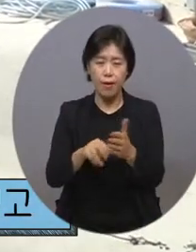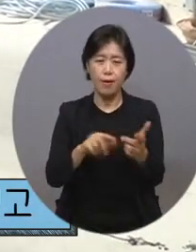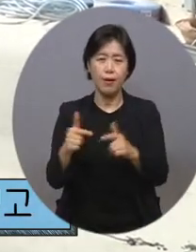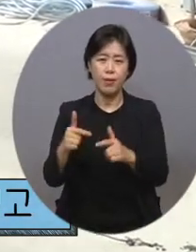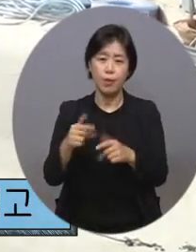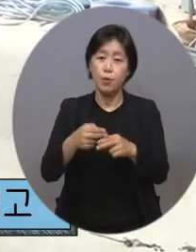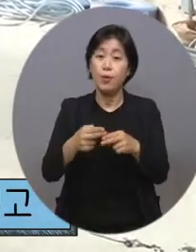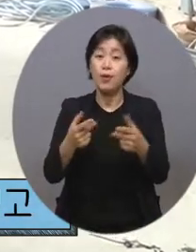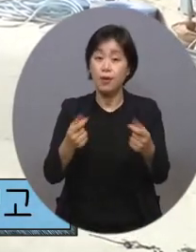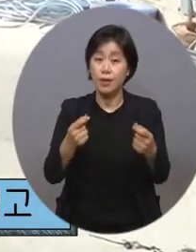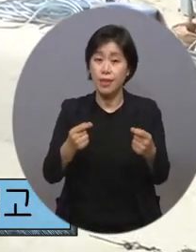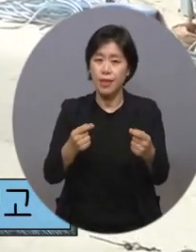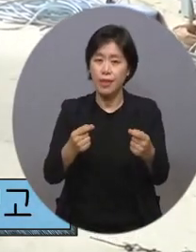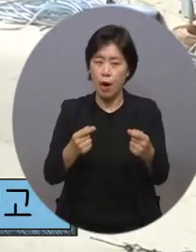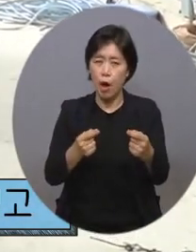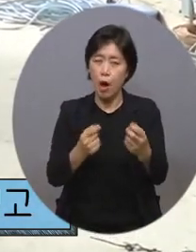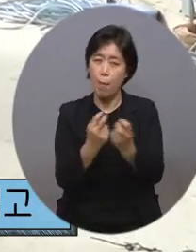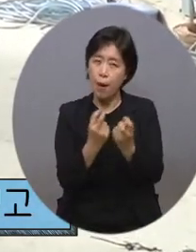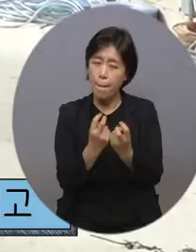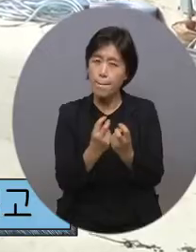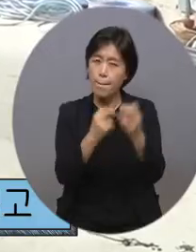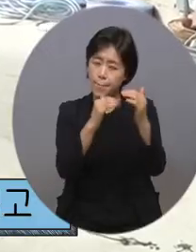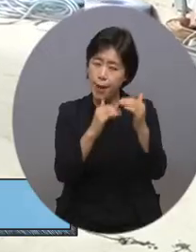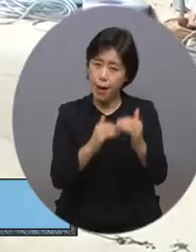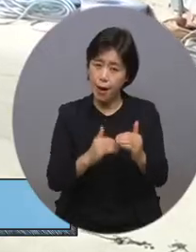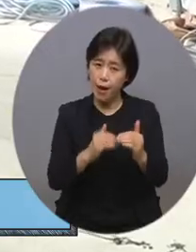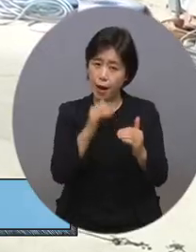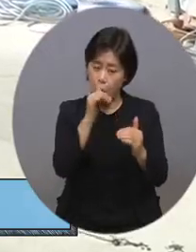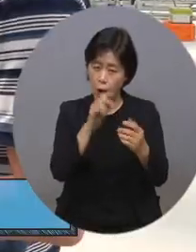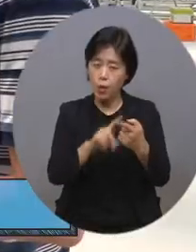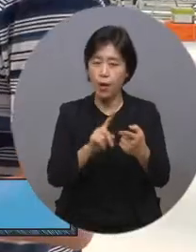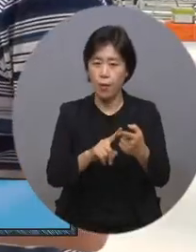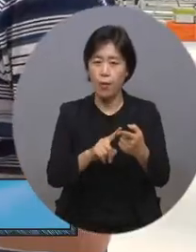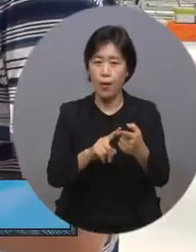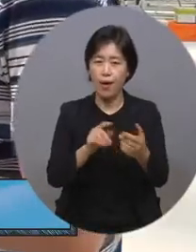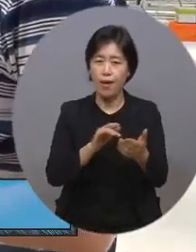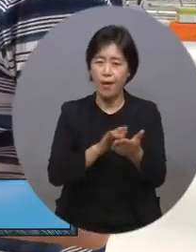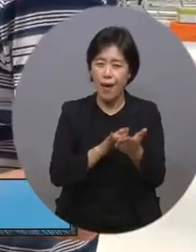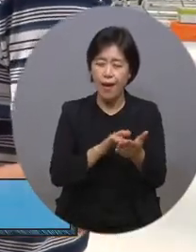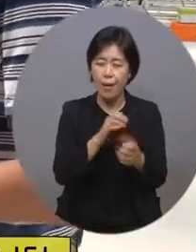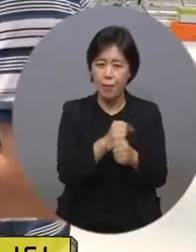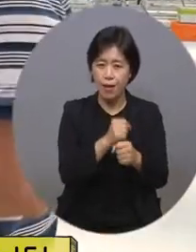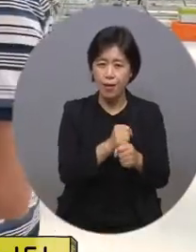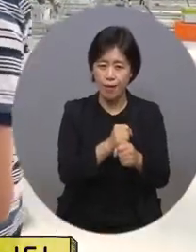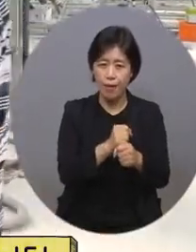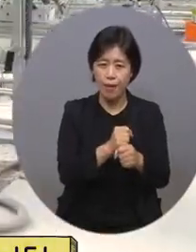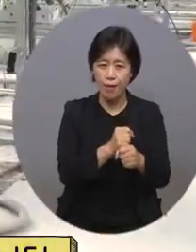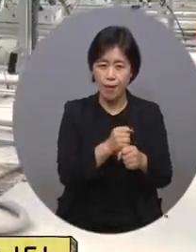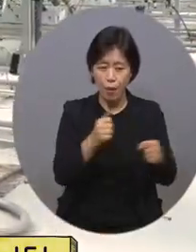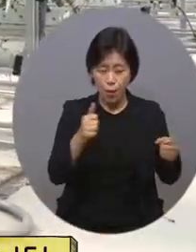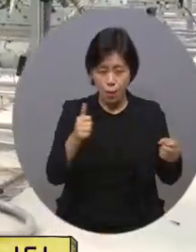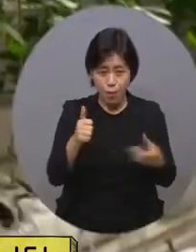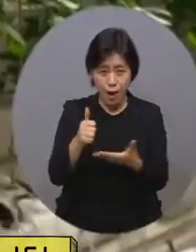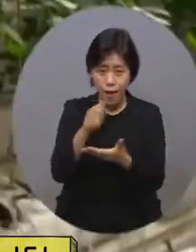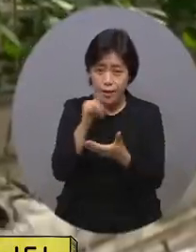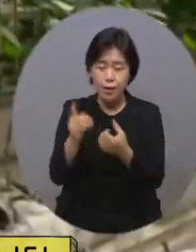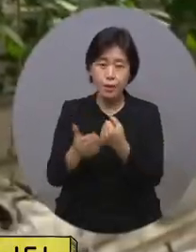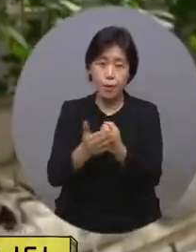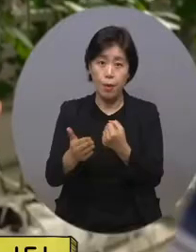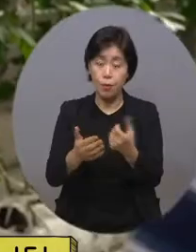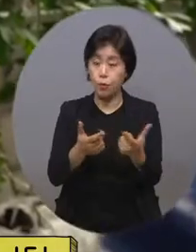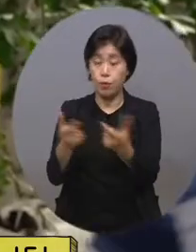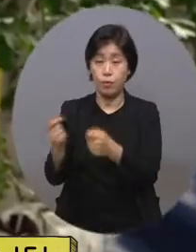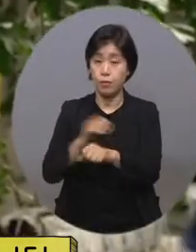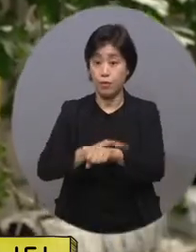레시피처럼 해서 네. 저희가 제공을 해서 이 양분을 먹고서 자라기 때문에 아마 맛있을 것 같습니다. 네, 예. 너무 너무